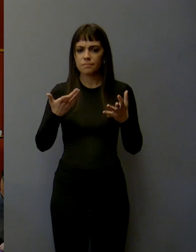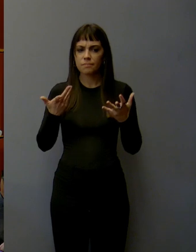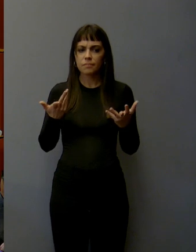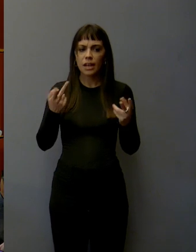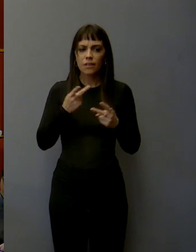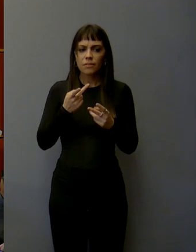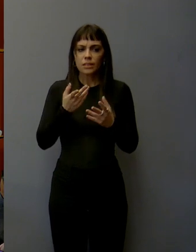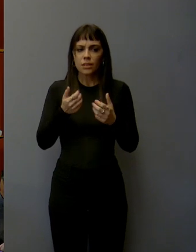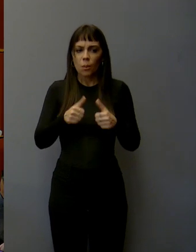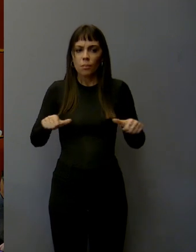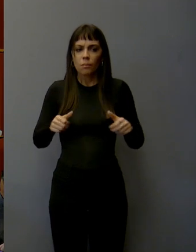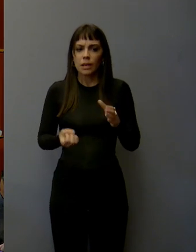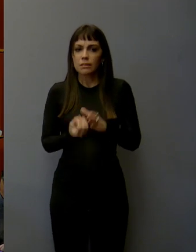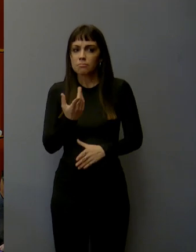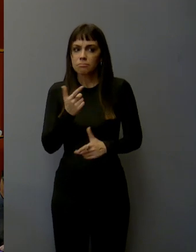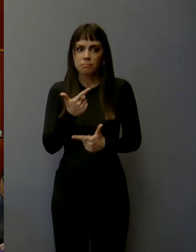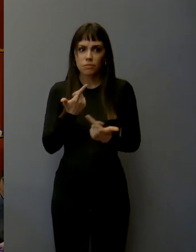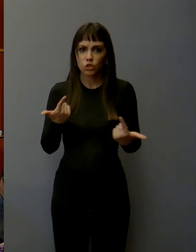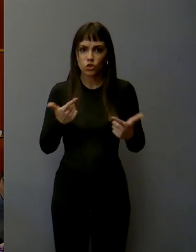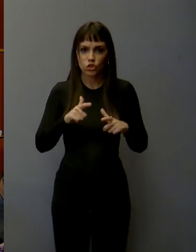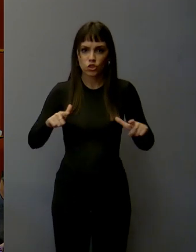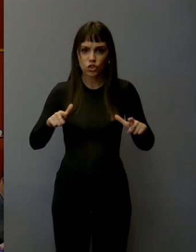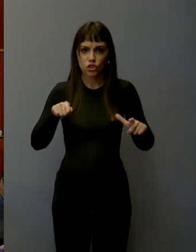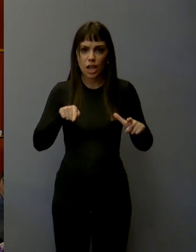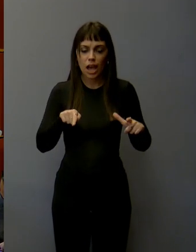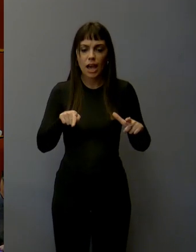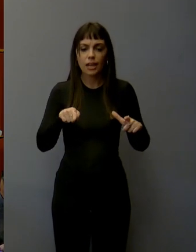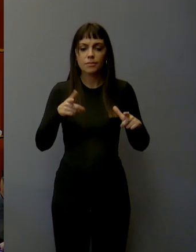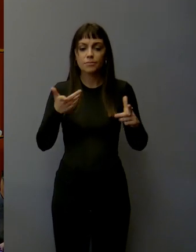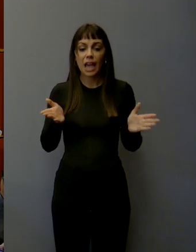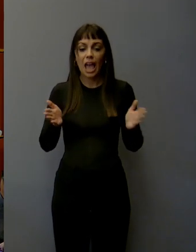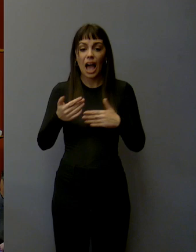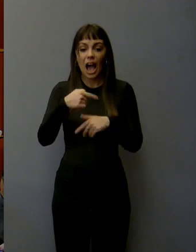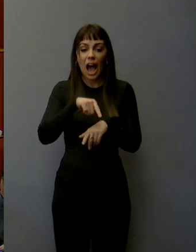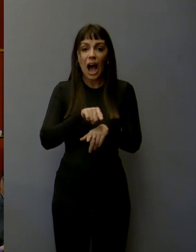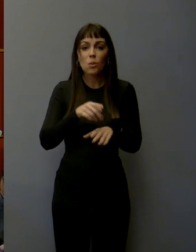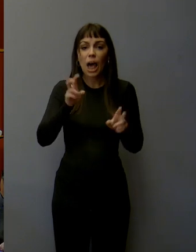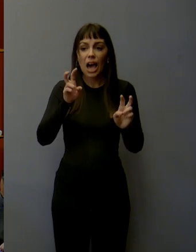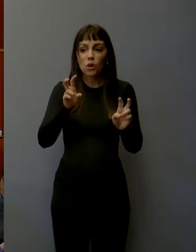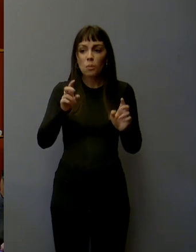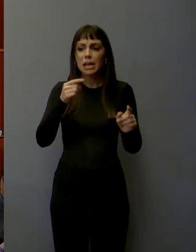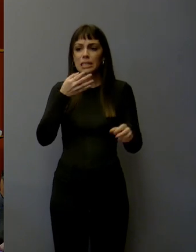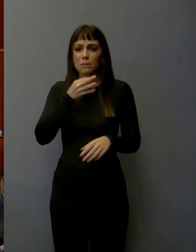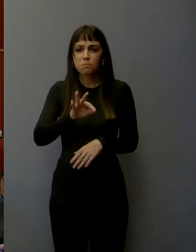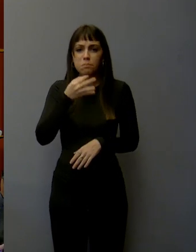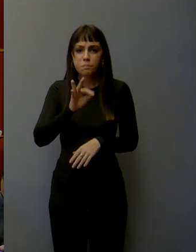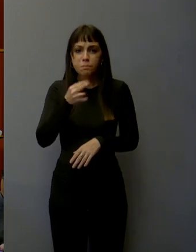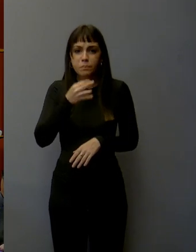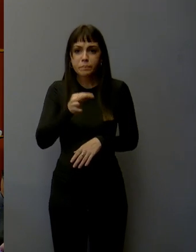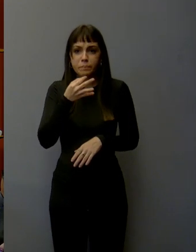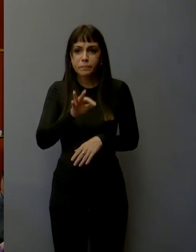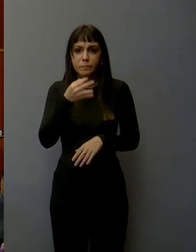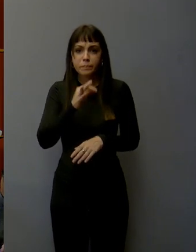questa qualità e l'aver privato l'aula della discussione su quei temi della chiarezza su quei temi penso sia stato un errore